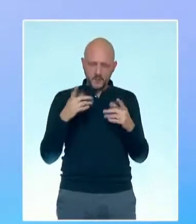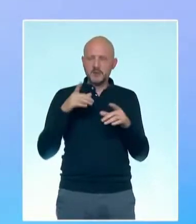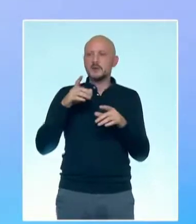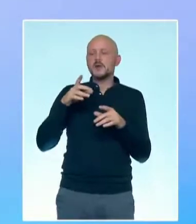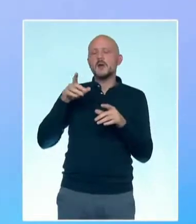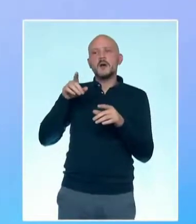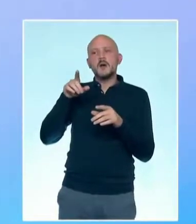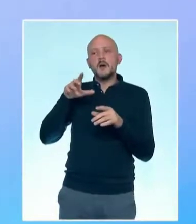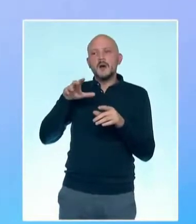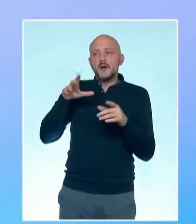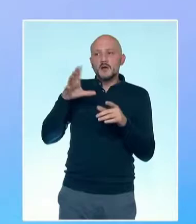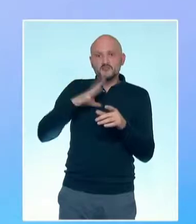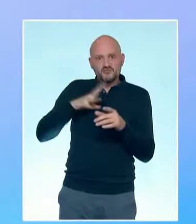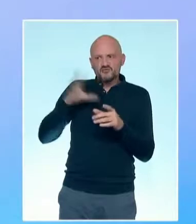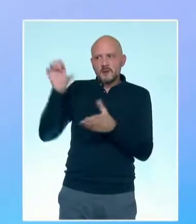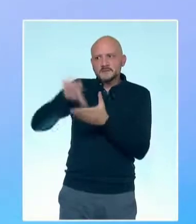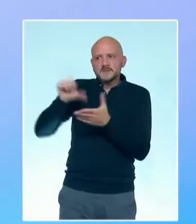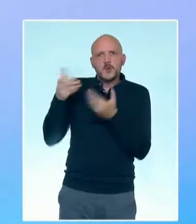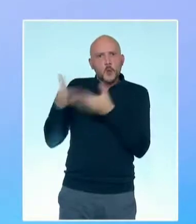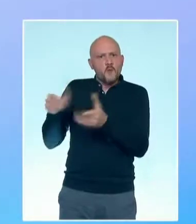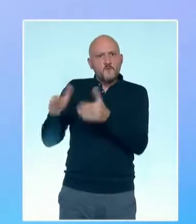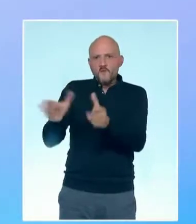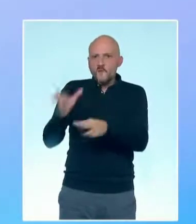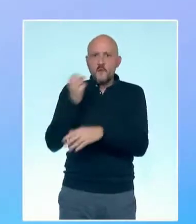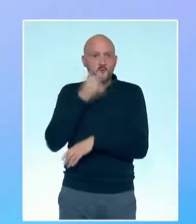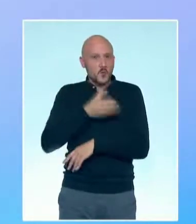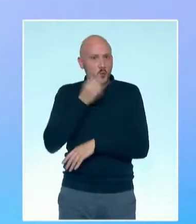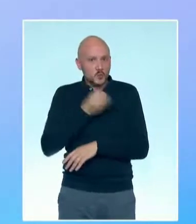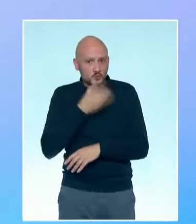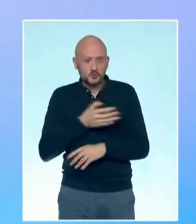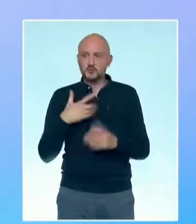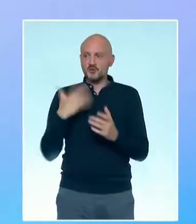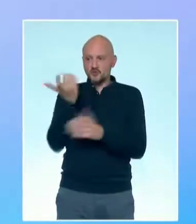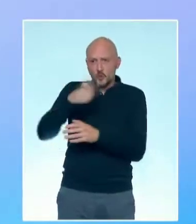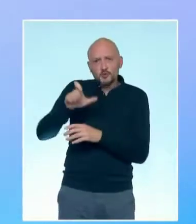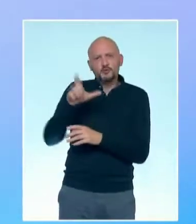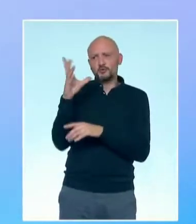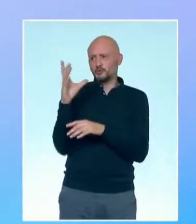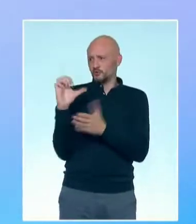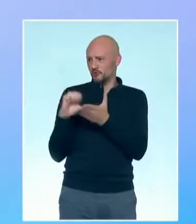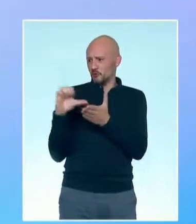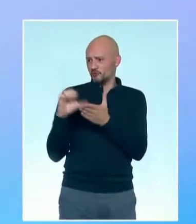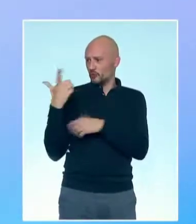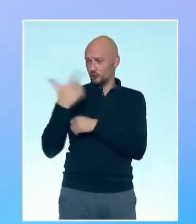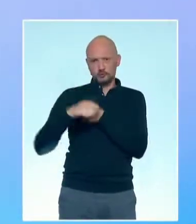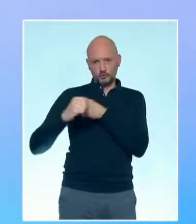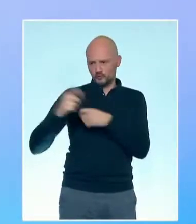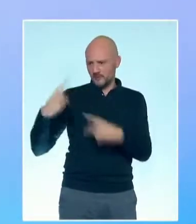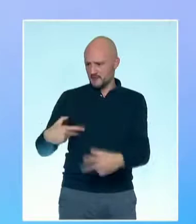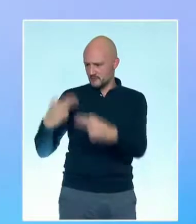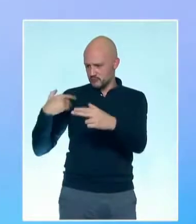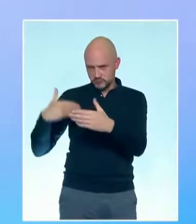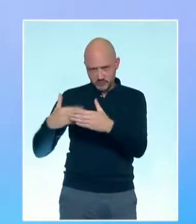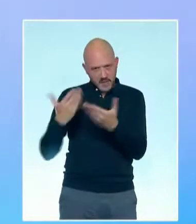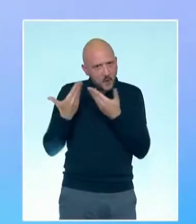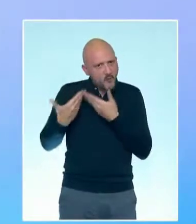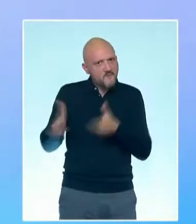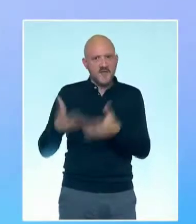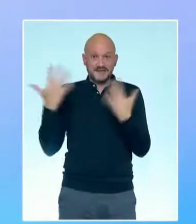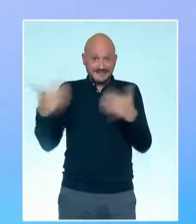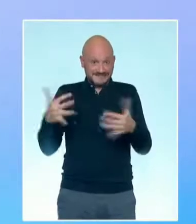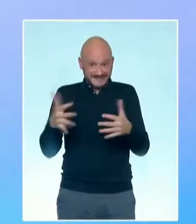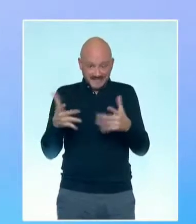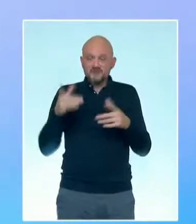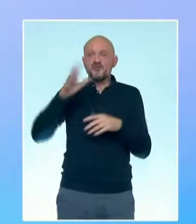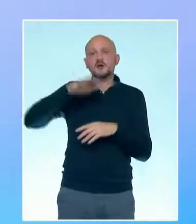jour dans les 300 centres, parce que nous avons rouvert 200 centres supplémentaires en 2 semaines. Et chez les très nombreux